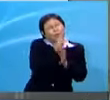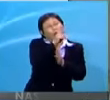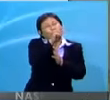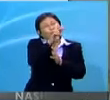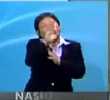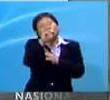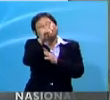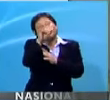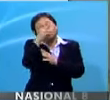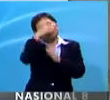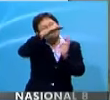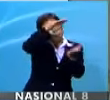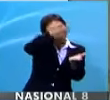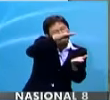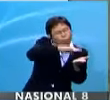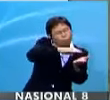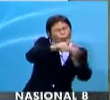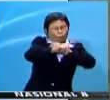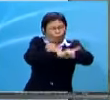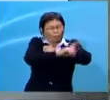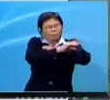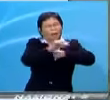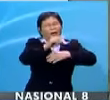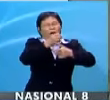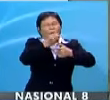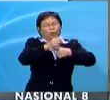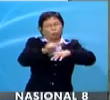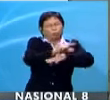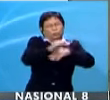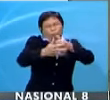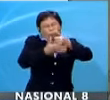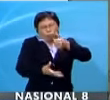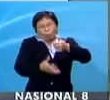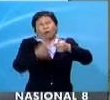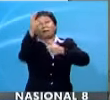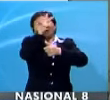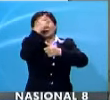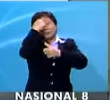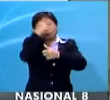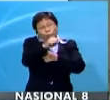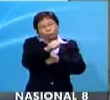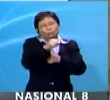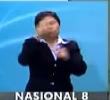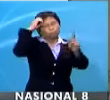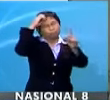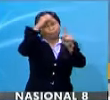untuk mengurangkan hukumannya apatah lagi menggunakan dana awam bagi tujuan